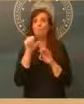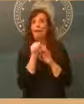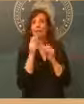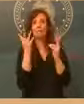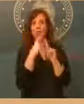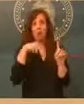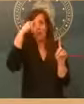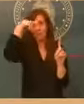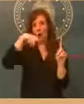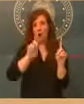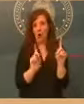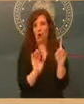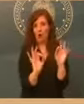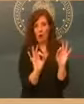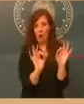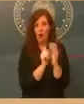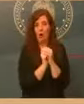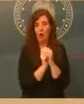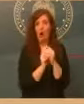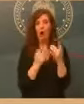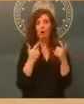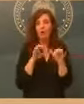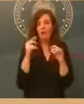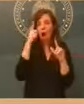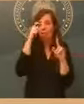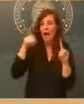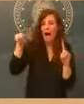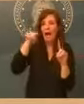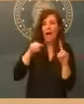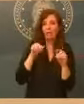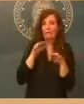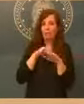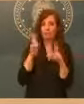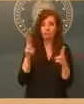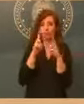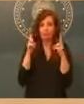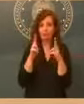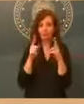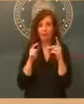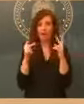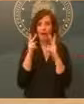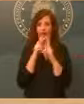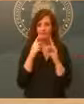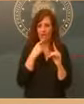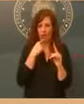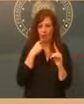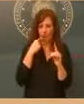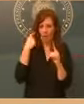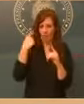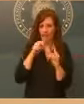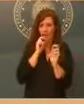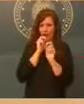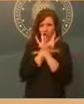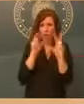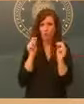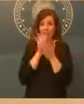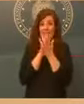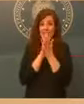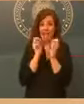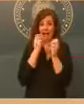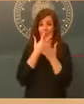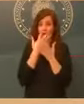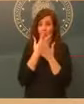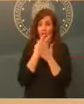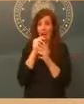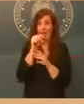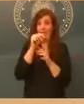paesi non possano utilizzarli. Ovviamente detto alla stampa e in Italia assume un maggior rilievo perché tutti pensano alle discussioni attorno